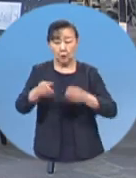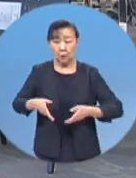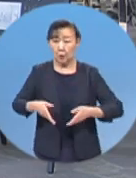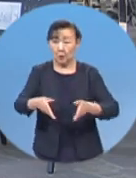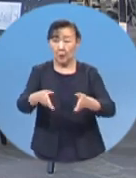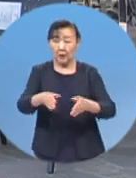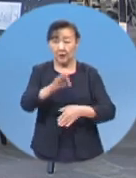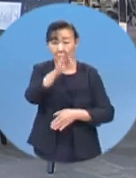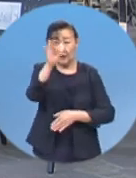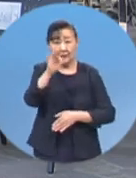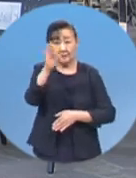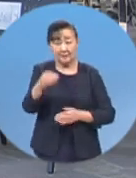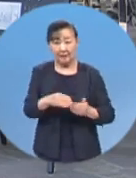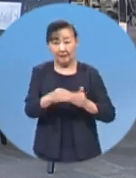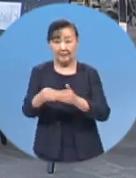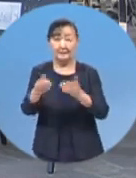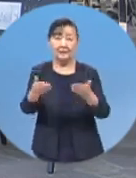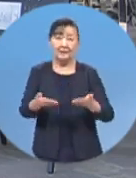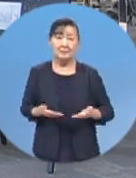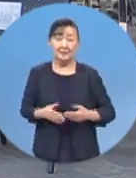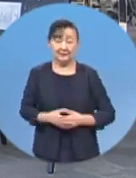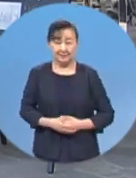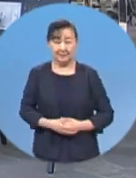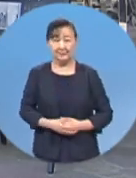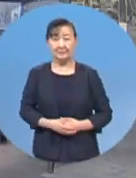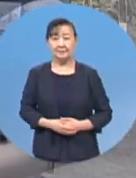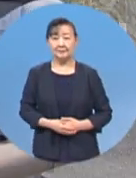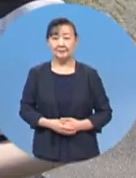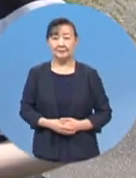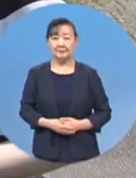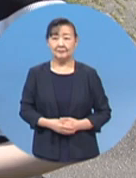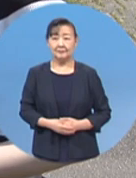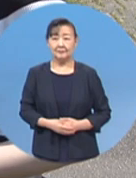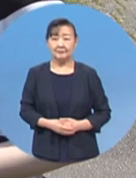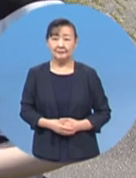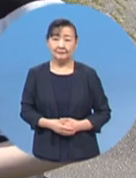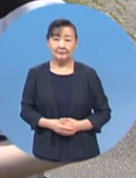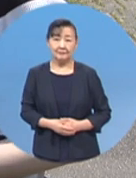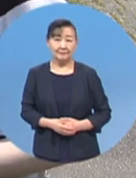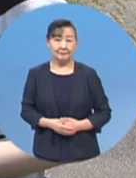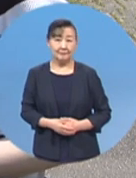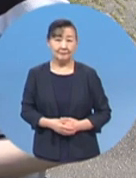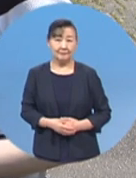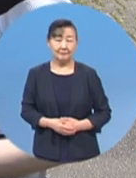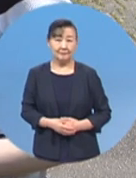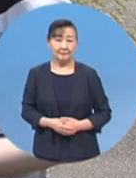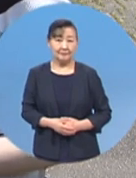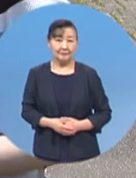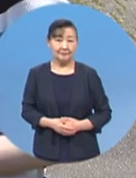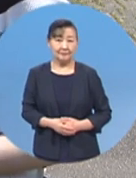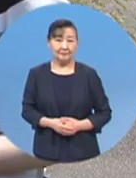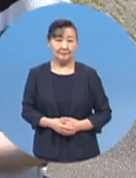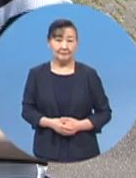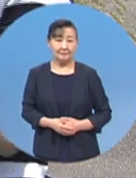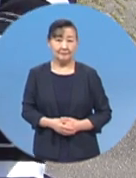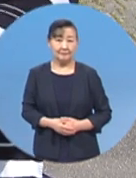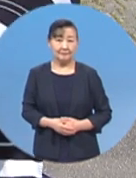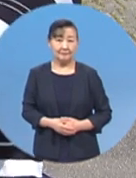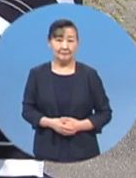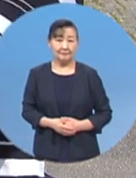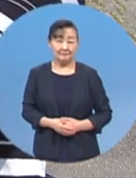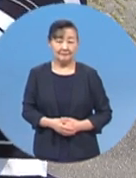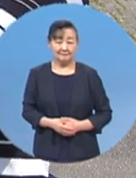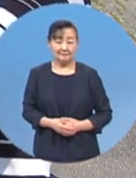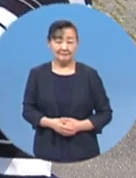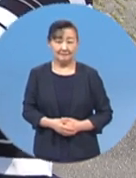鳥観察を案内していただきました。 麻生さん、 はい、 ちょっとあそこら辺ですね、ちょっと双眼